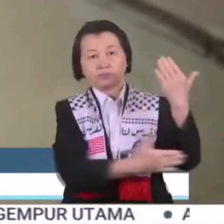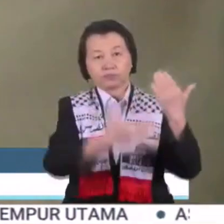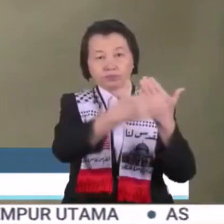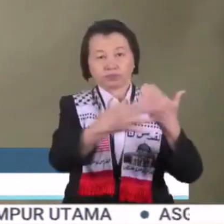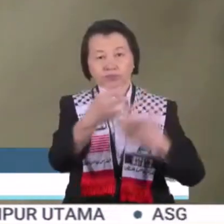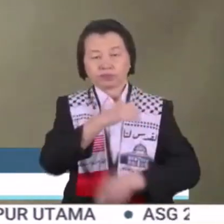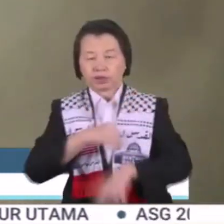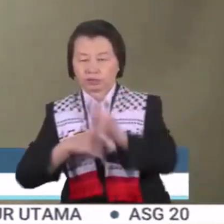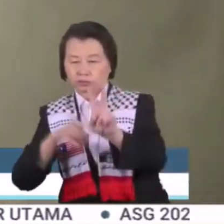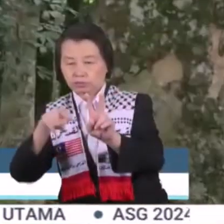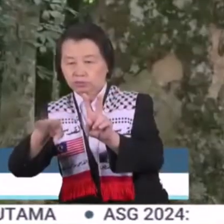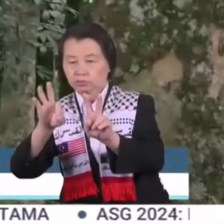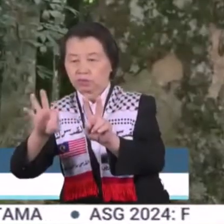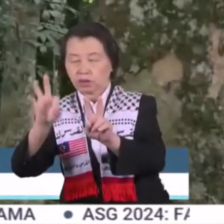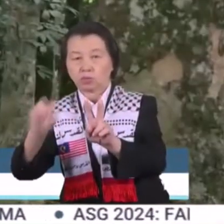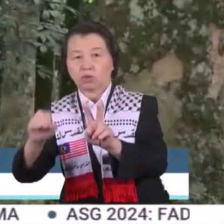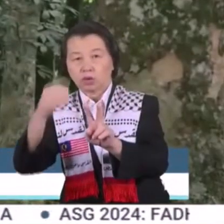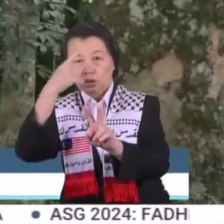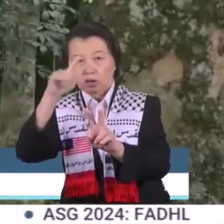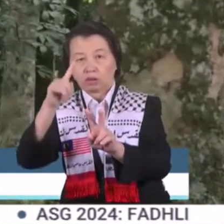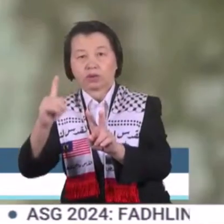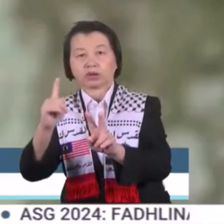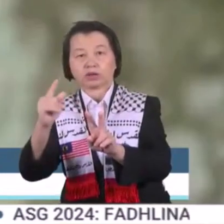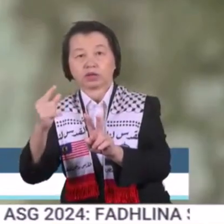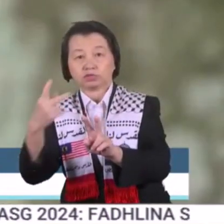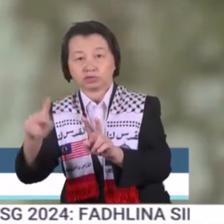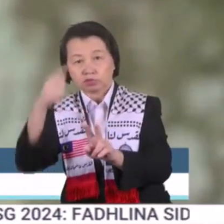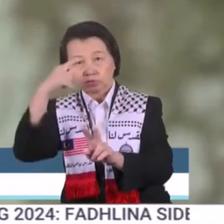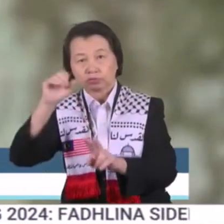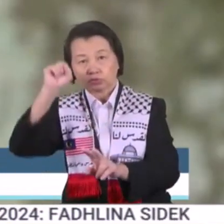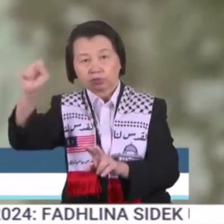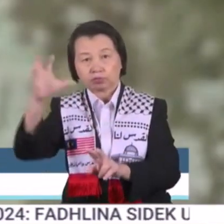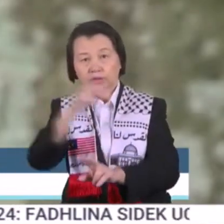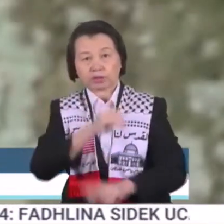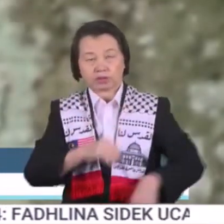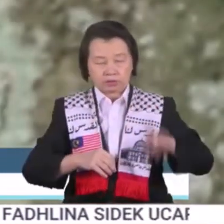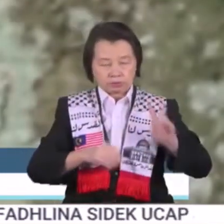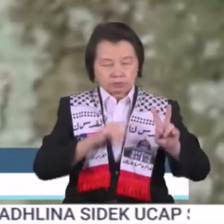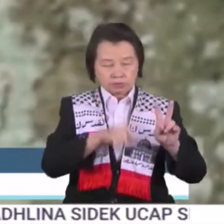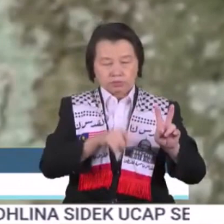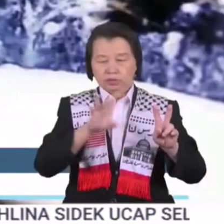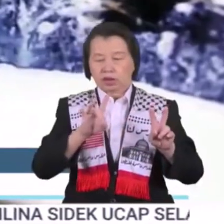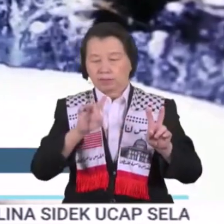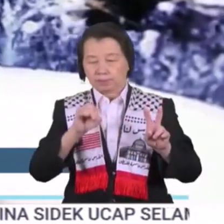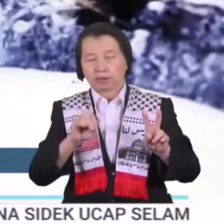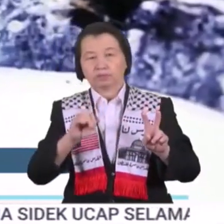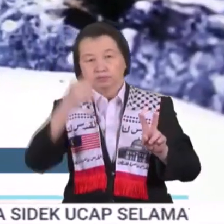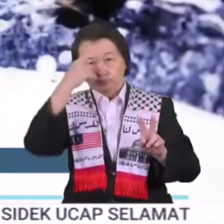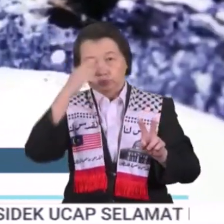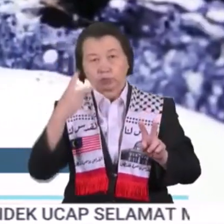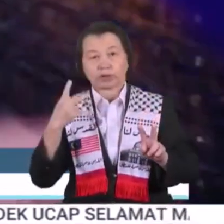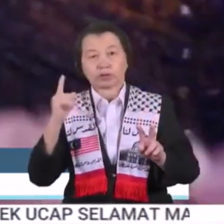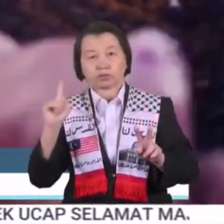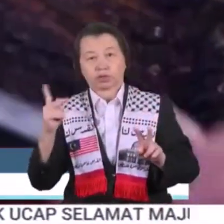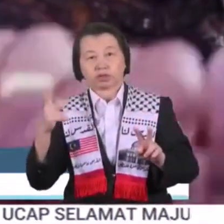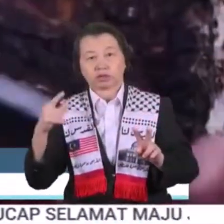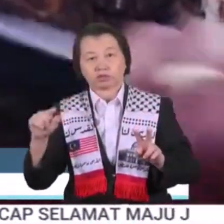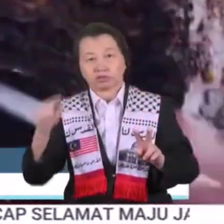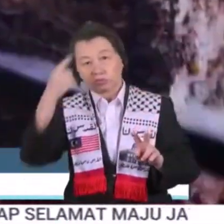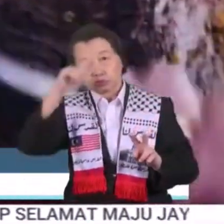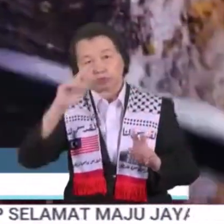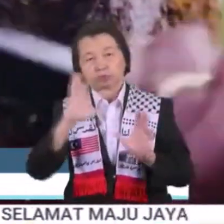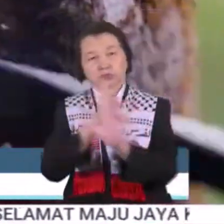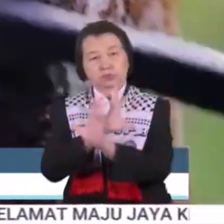Malaysia, RM2.90 sekilogram untuk Sabah dan RM2.80 sekilogram untuk